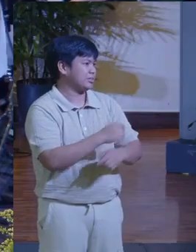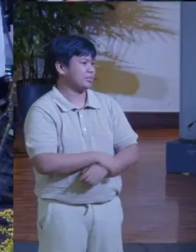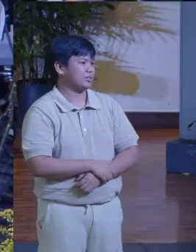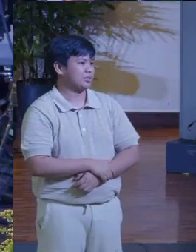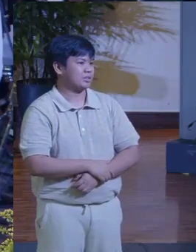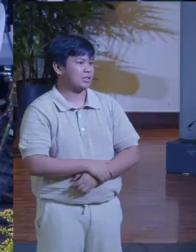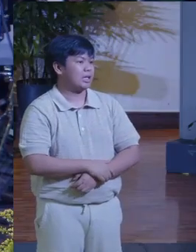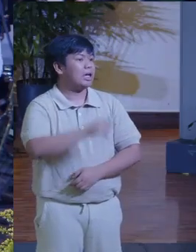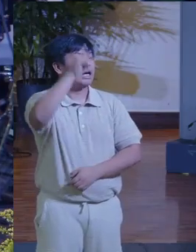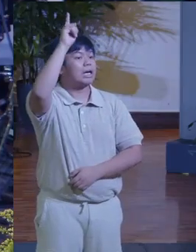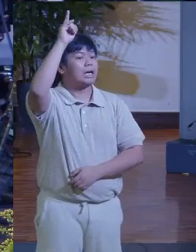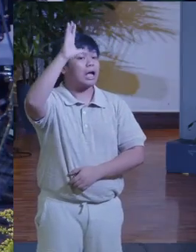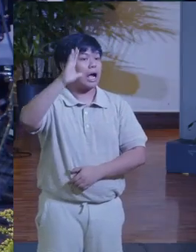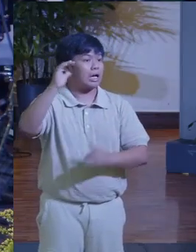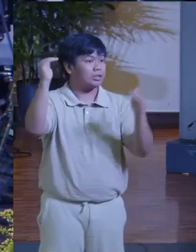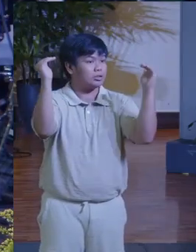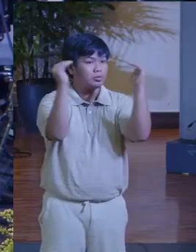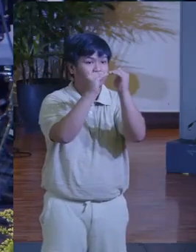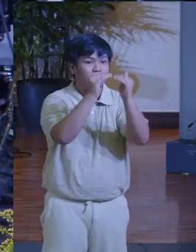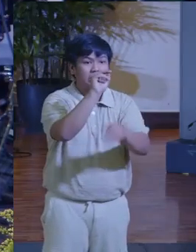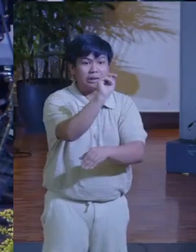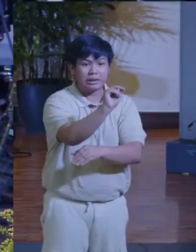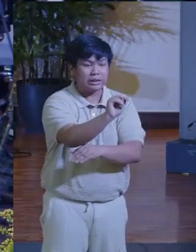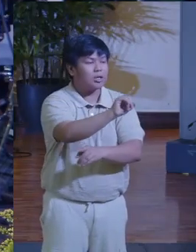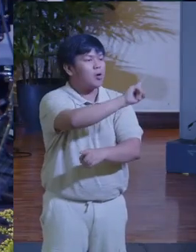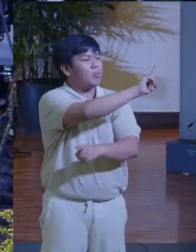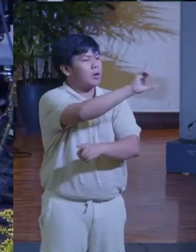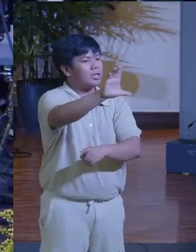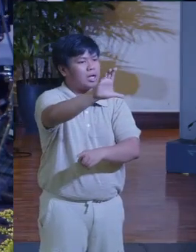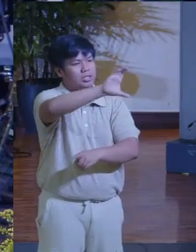Ang standard po ng ating Diyos ay 100%.